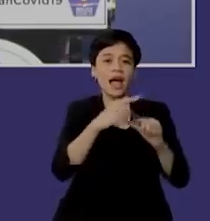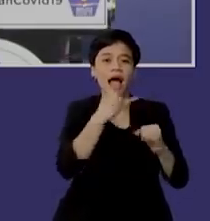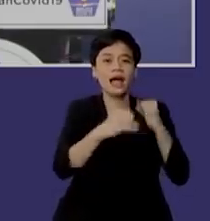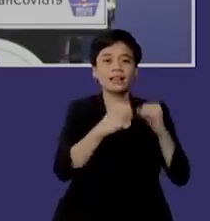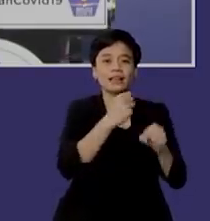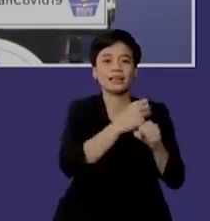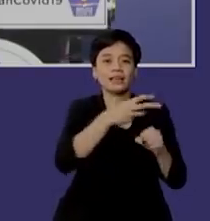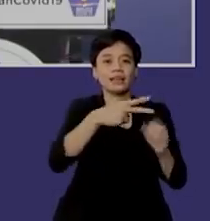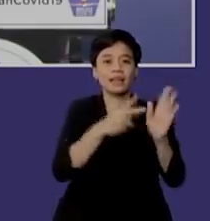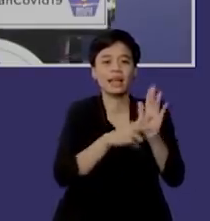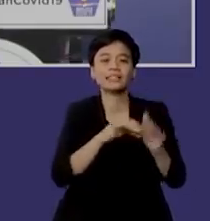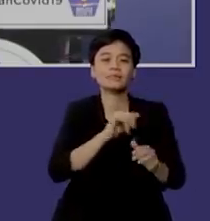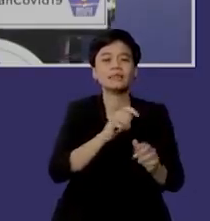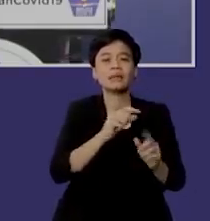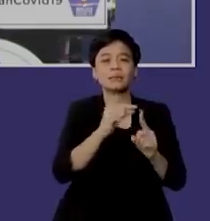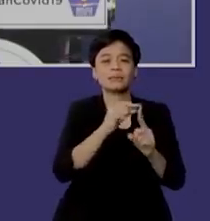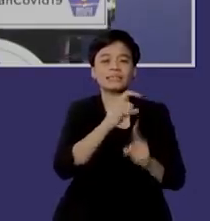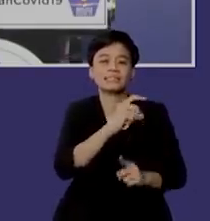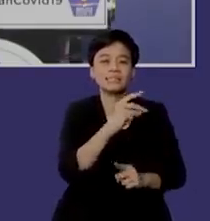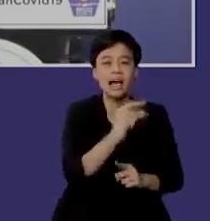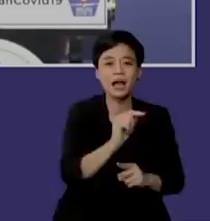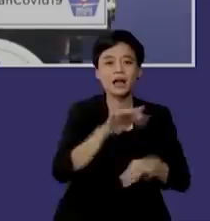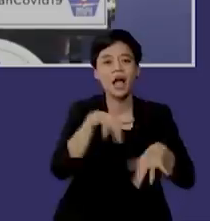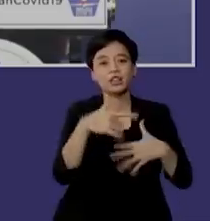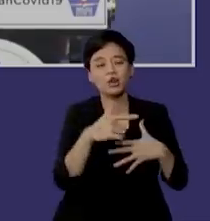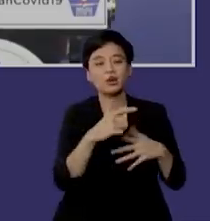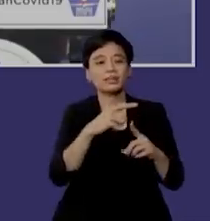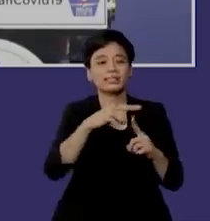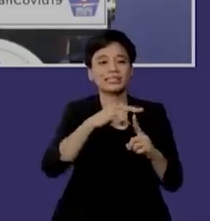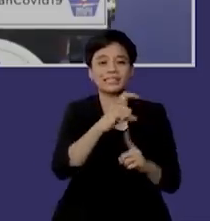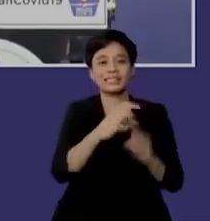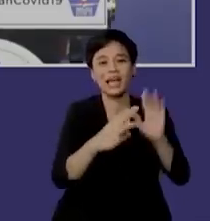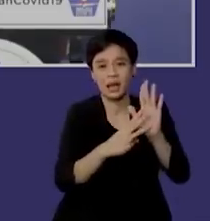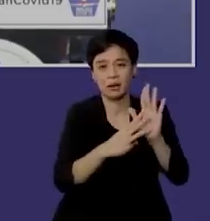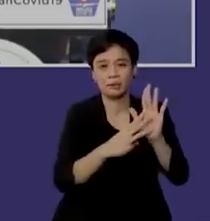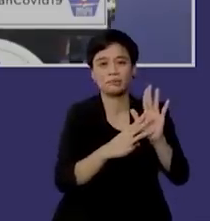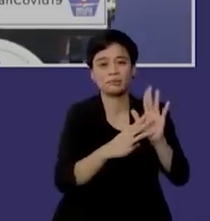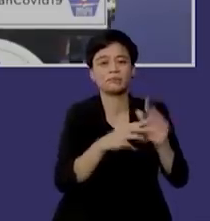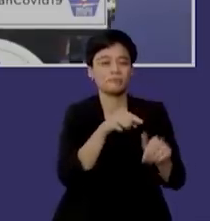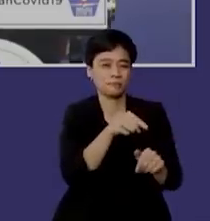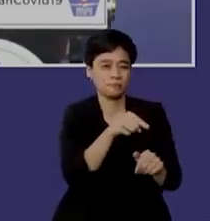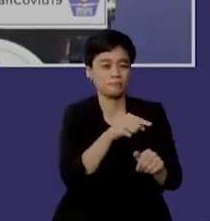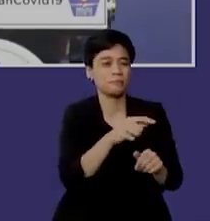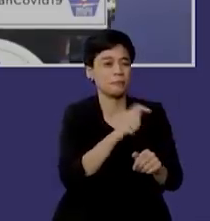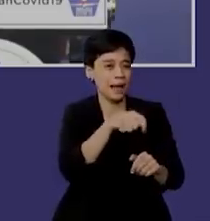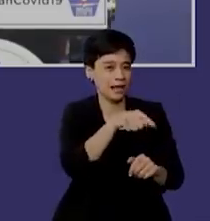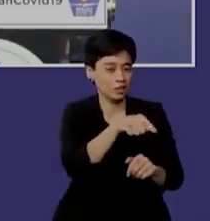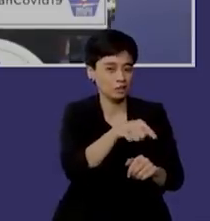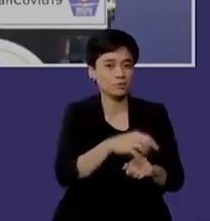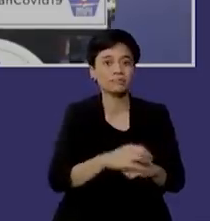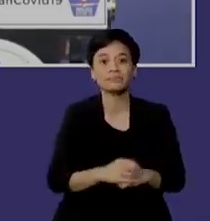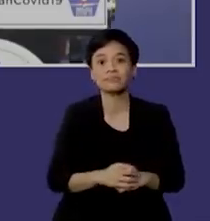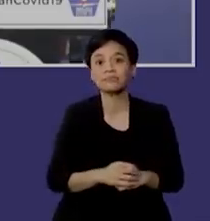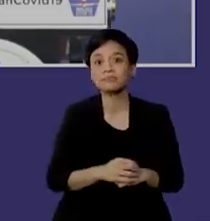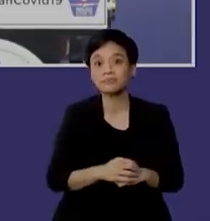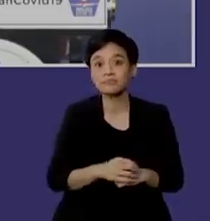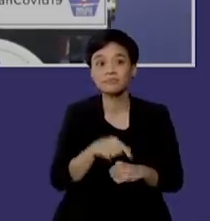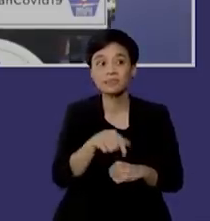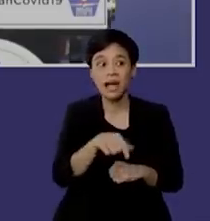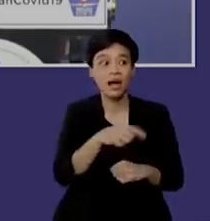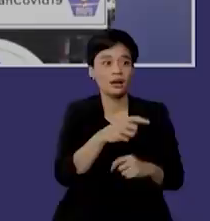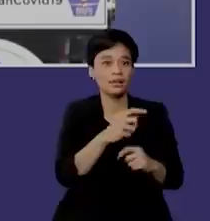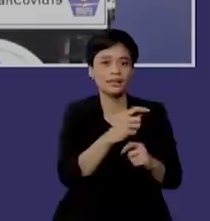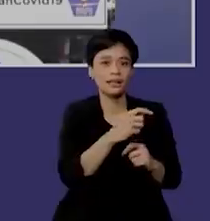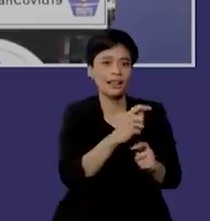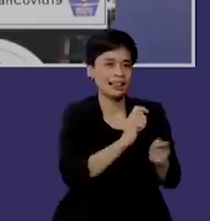real-time PCR maupun dengan menggunakan DCM karena kasus konfirmasi positif pemeriksaan